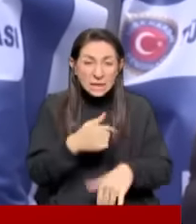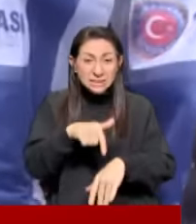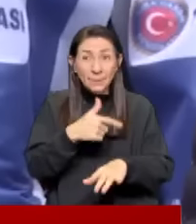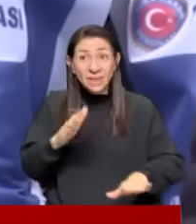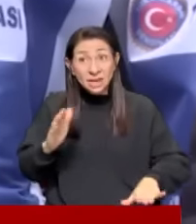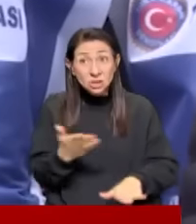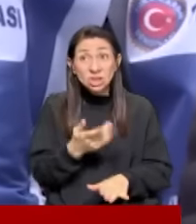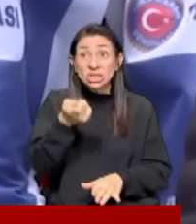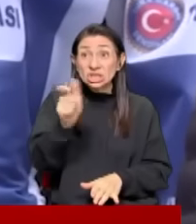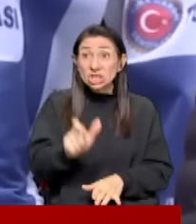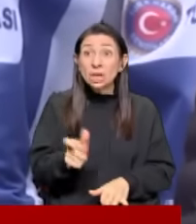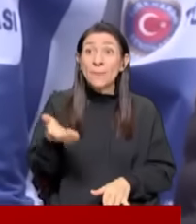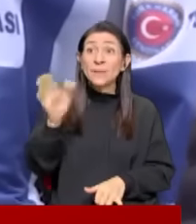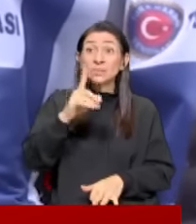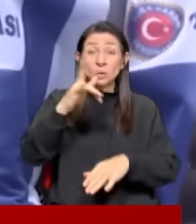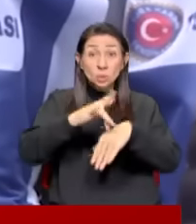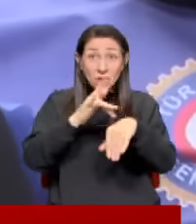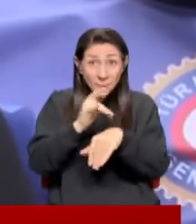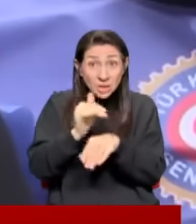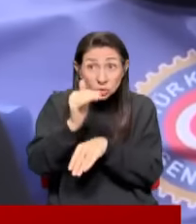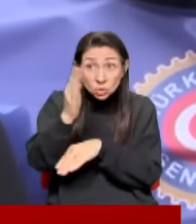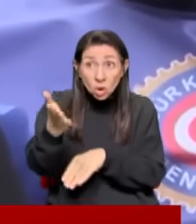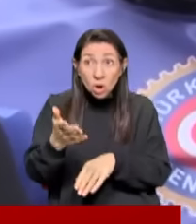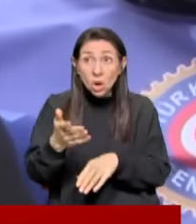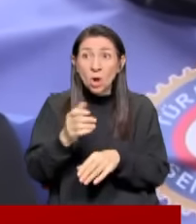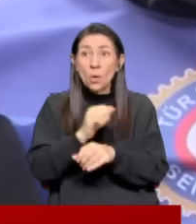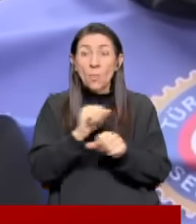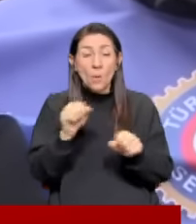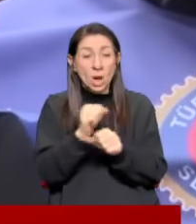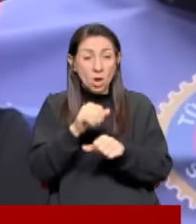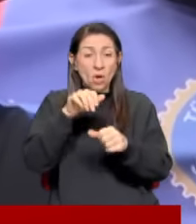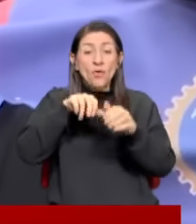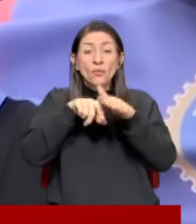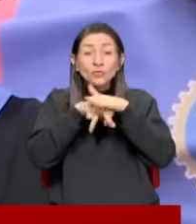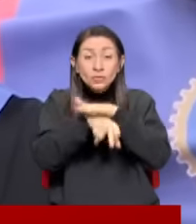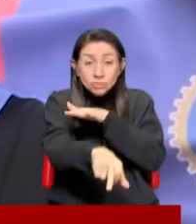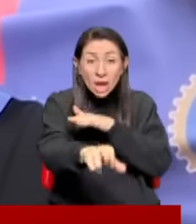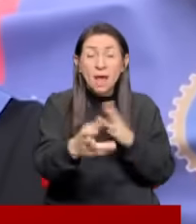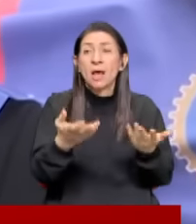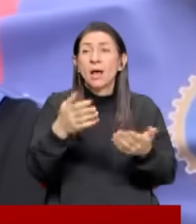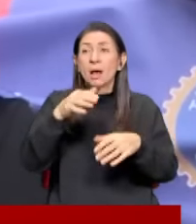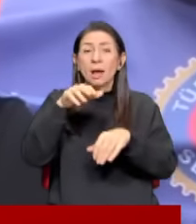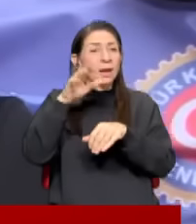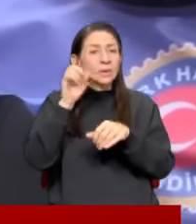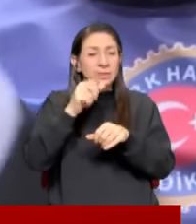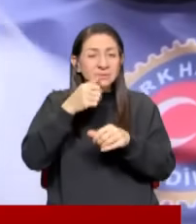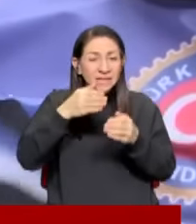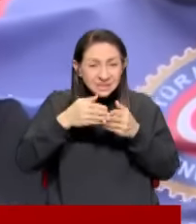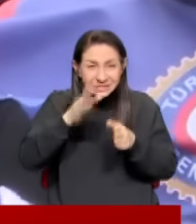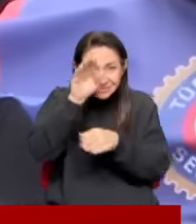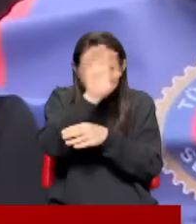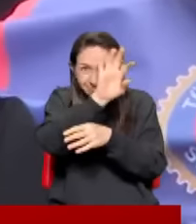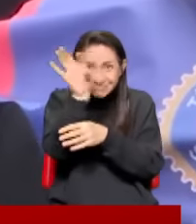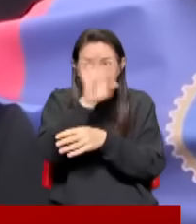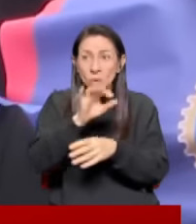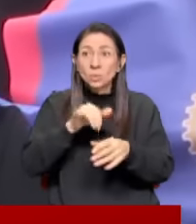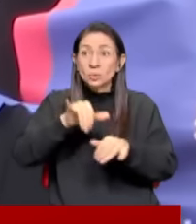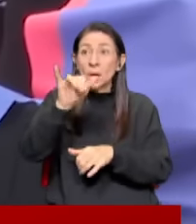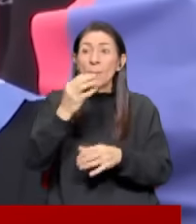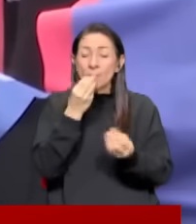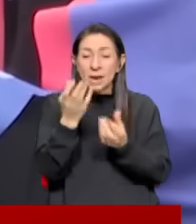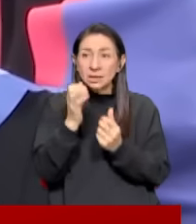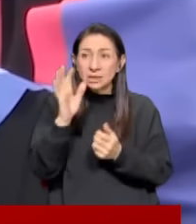geçiyor. İşçi başka bir ülkede mi yaşıyor? Bombayla uğraşıyor, füzeyi hareket ettiriyor, denizaltını yüzdürüyor, uçağı uçuruyor. Ama